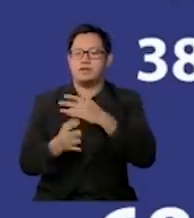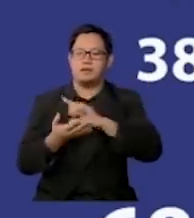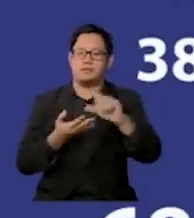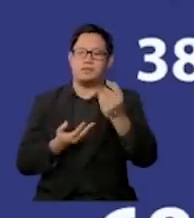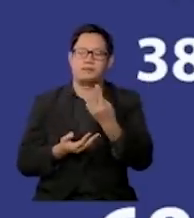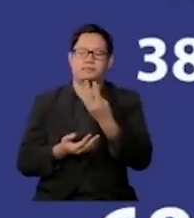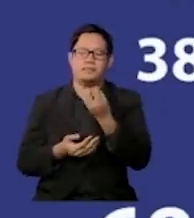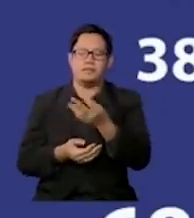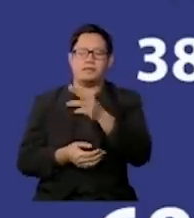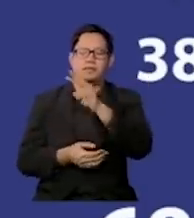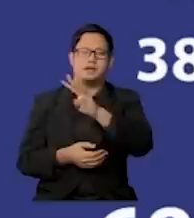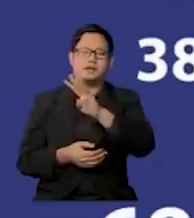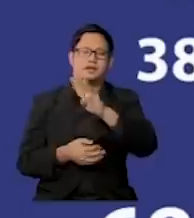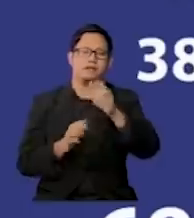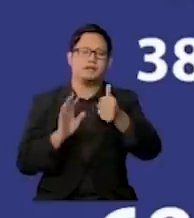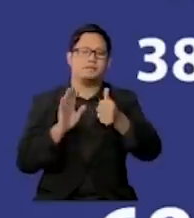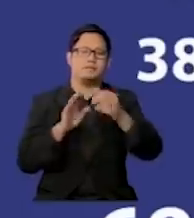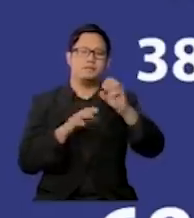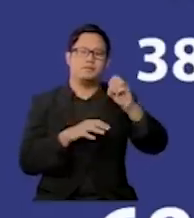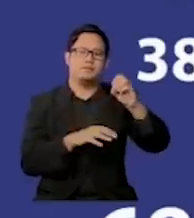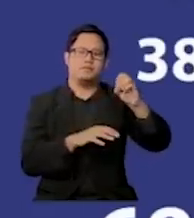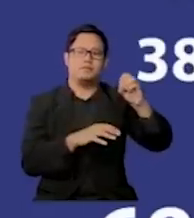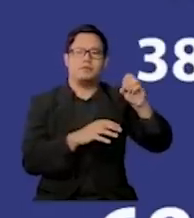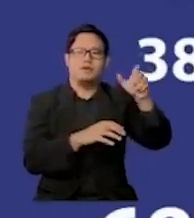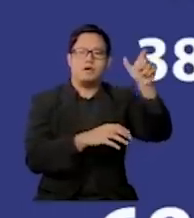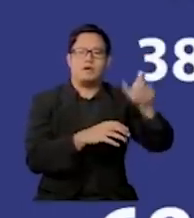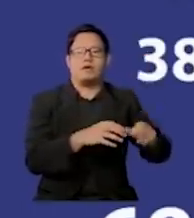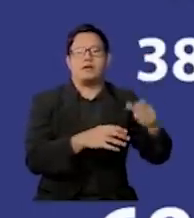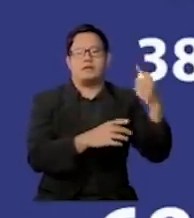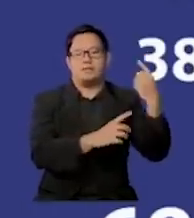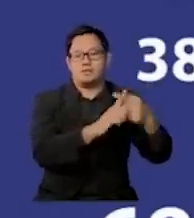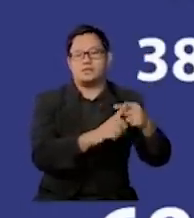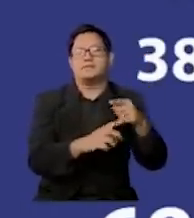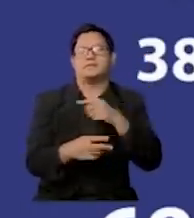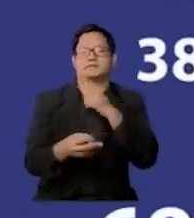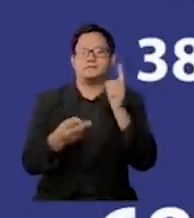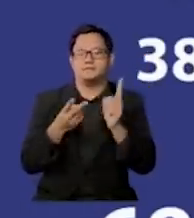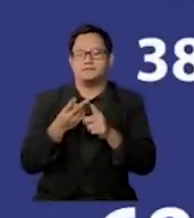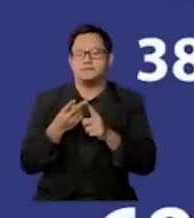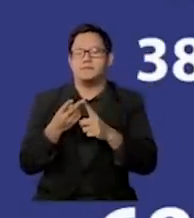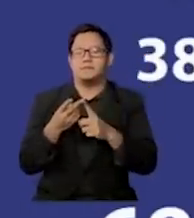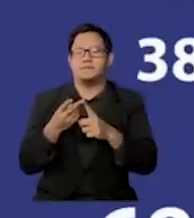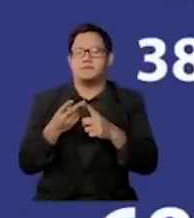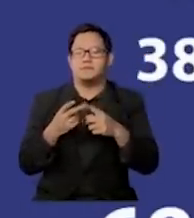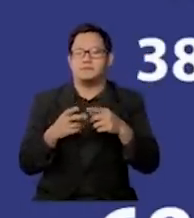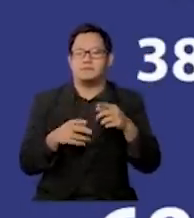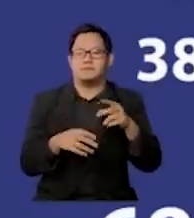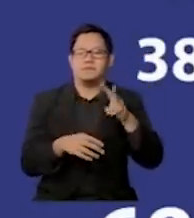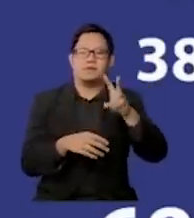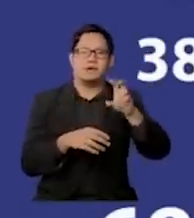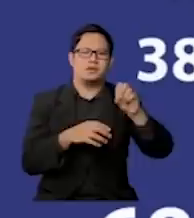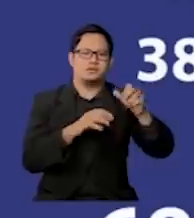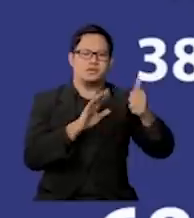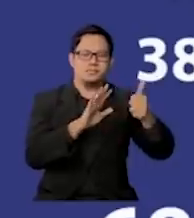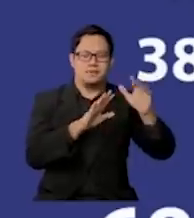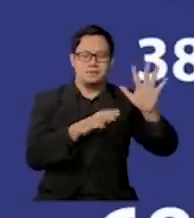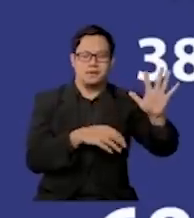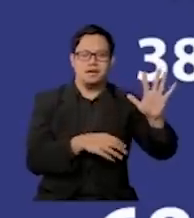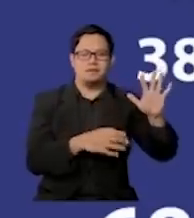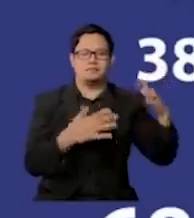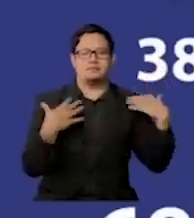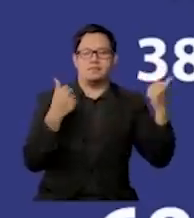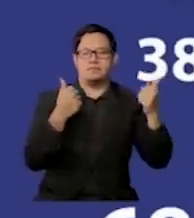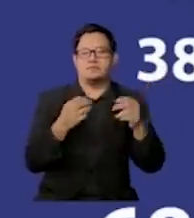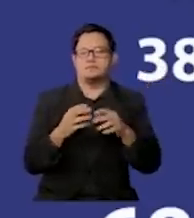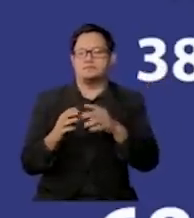366 kasus baru Hai dan 250 sembuh Hai kemudian DKI